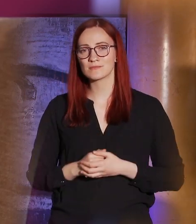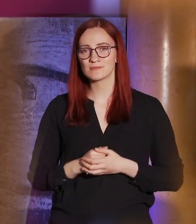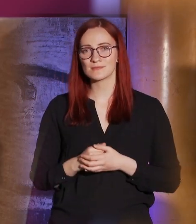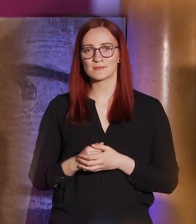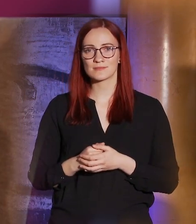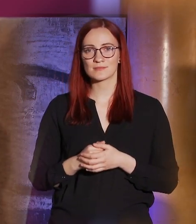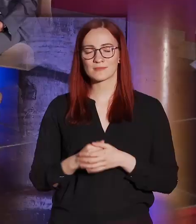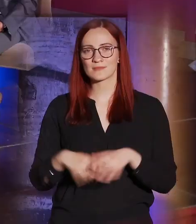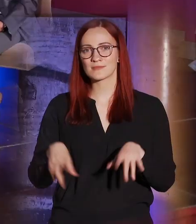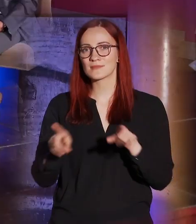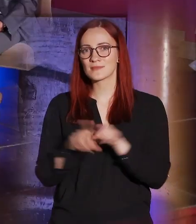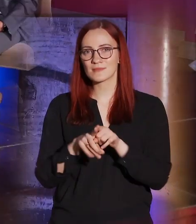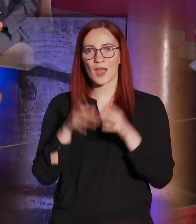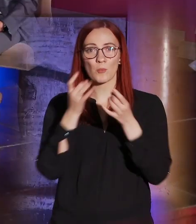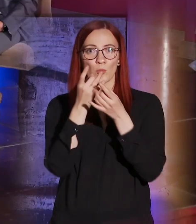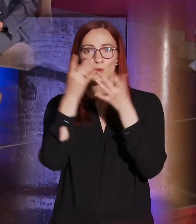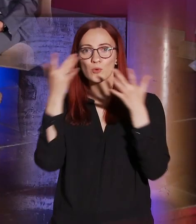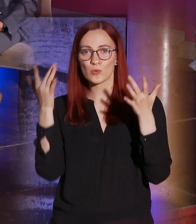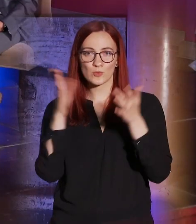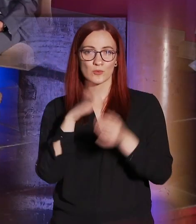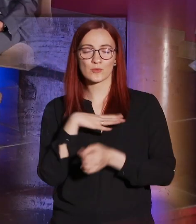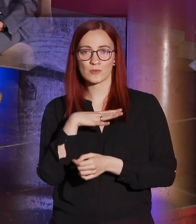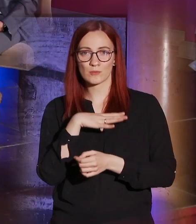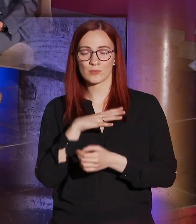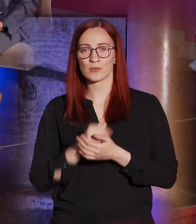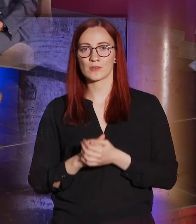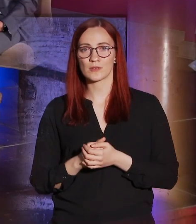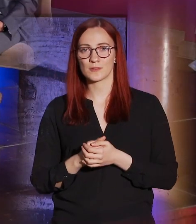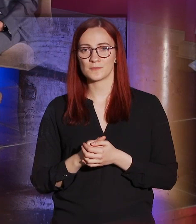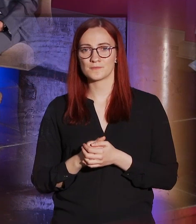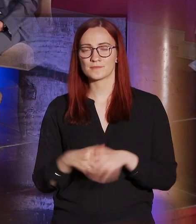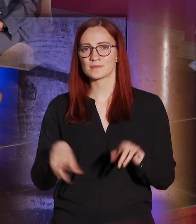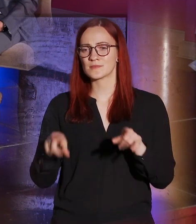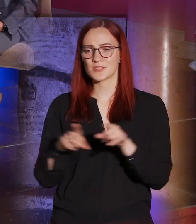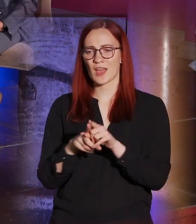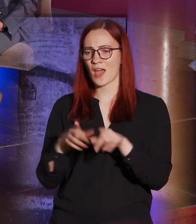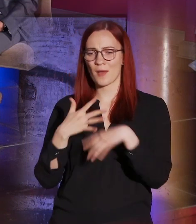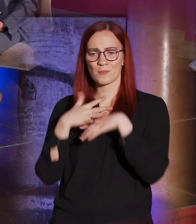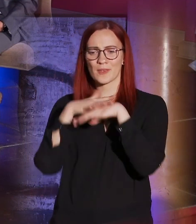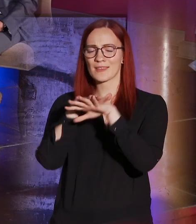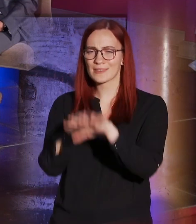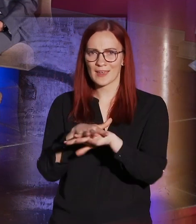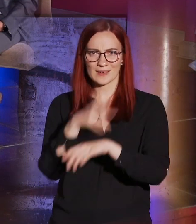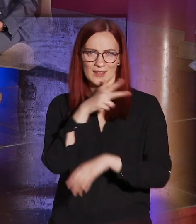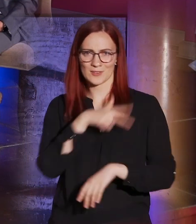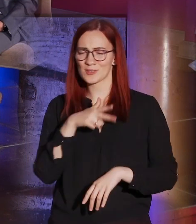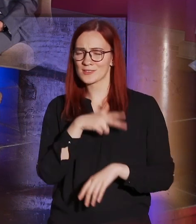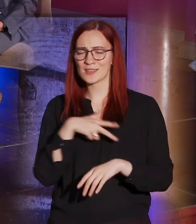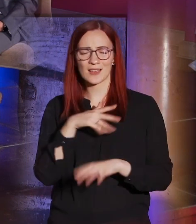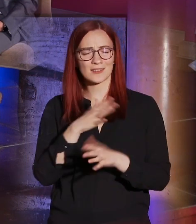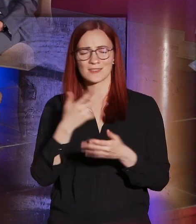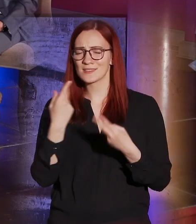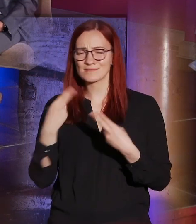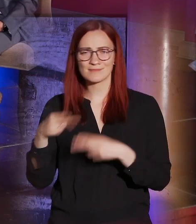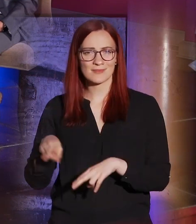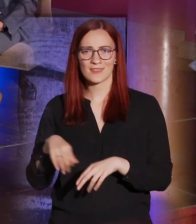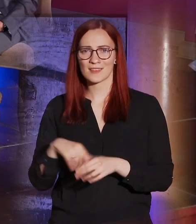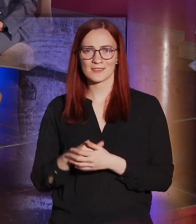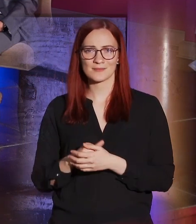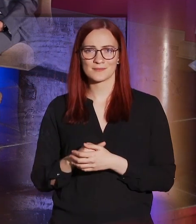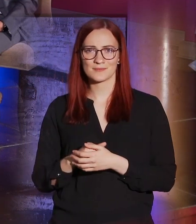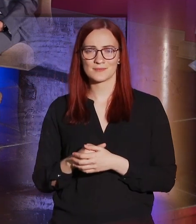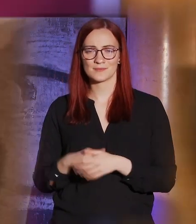nes tai buvo grinai į kultūrą orientuotas, ne integracija, ne į socialinę, ne kaip reiškinį, kad ten